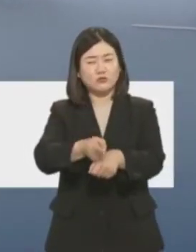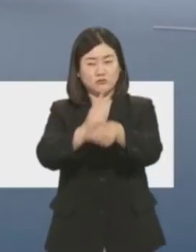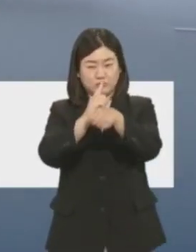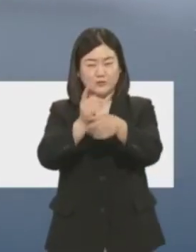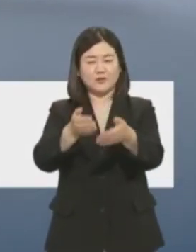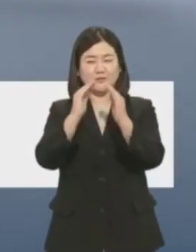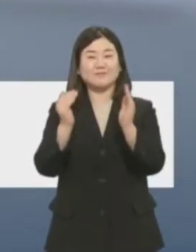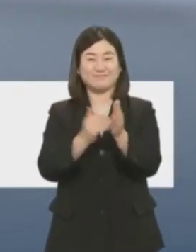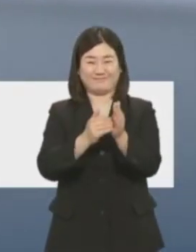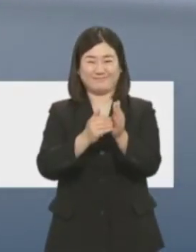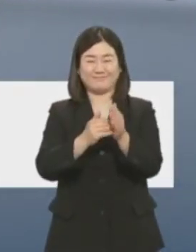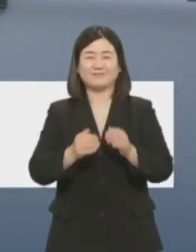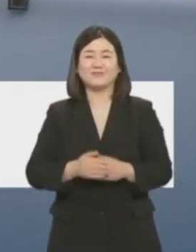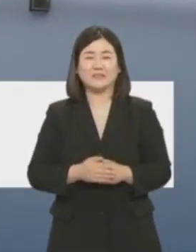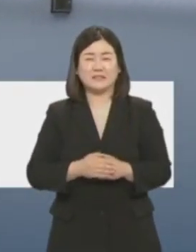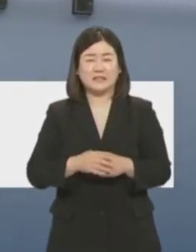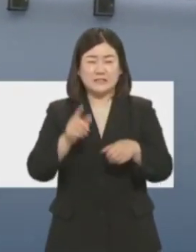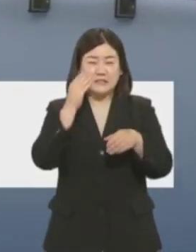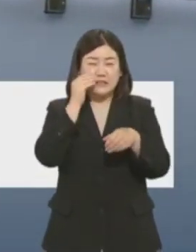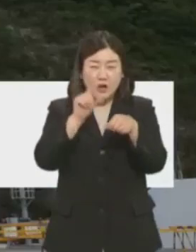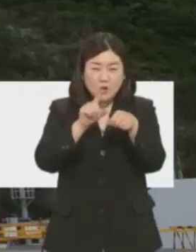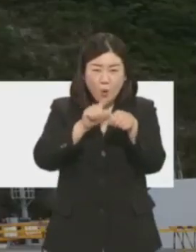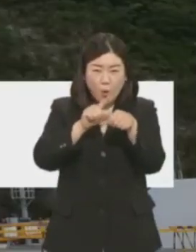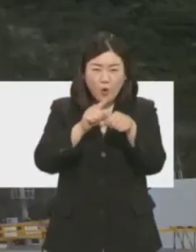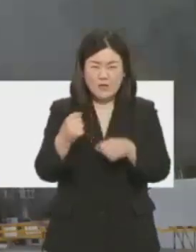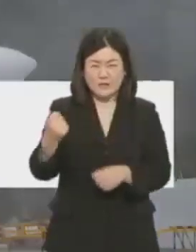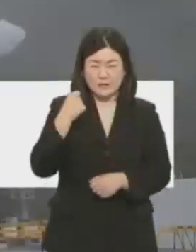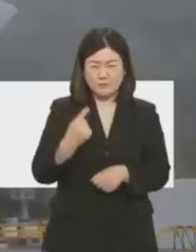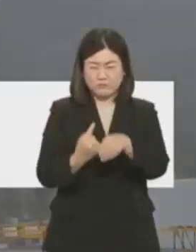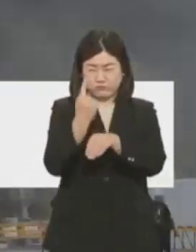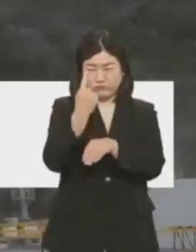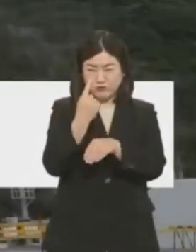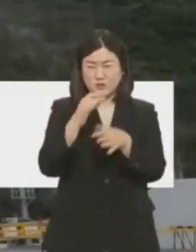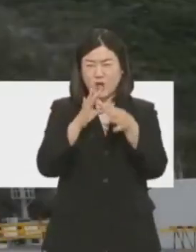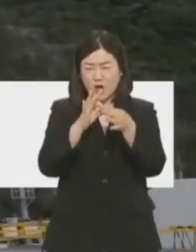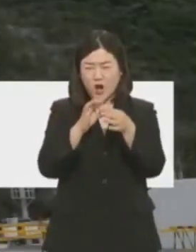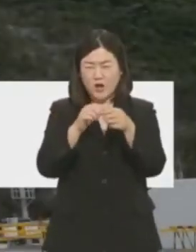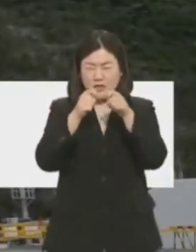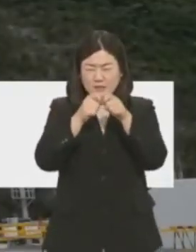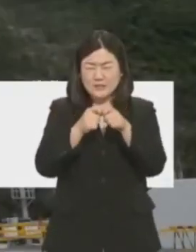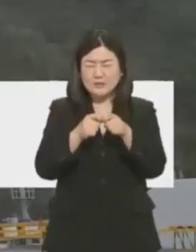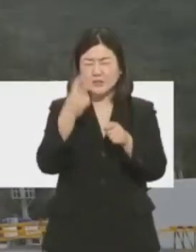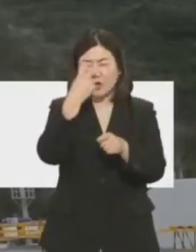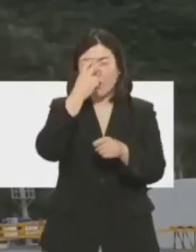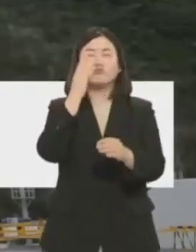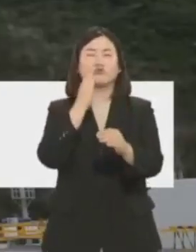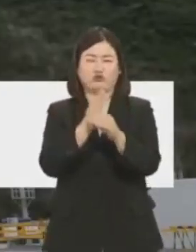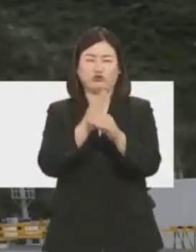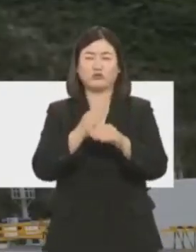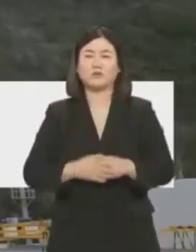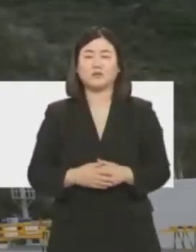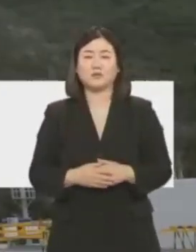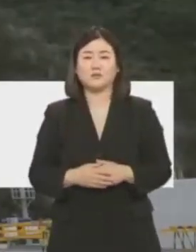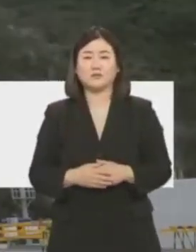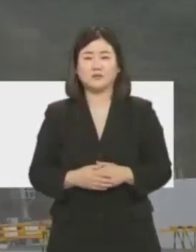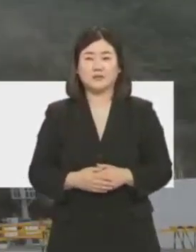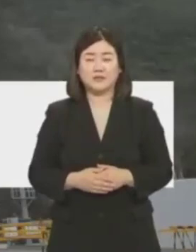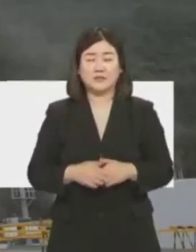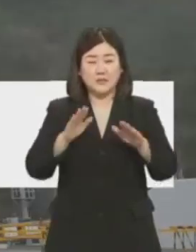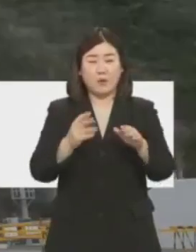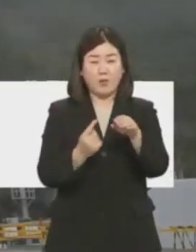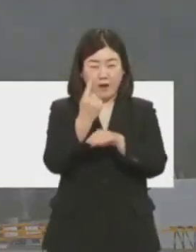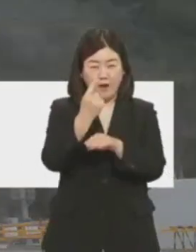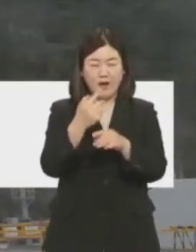기립 작업이 끝났습니다 연료와 산화제 등 추진체 충전을 위한 연결과 기밀 점검 등이 이루어지고 있습니다 이번